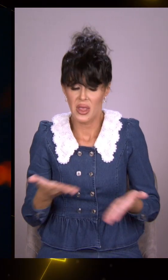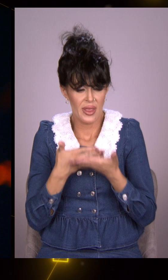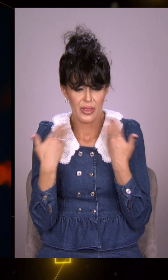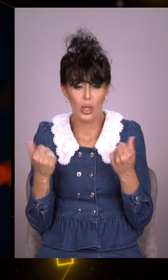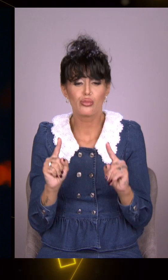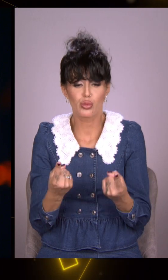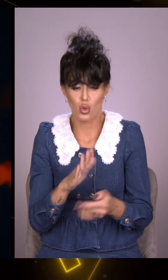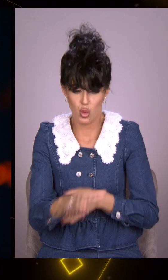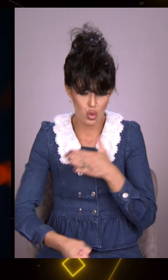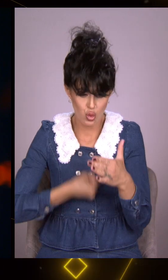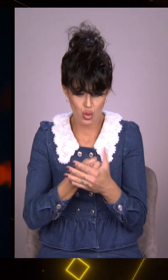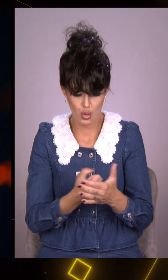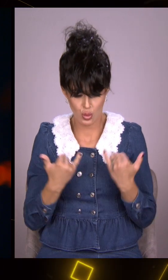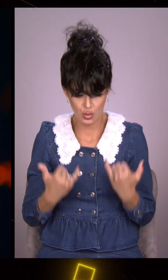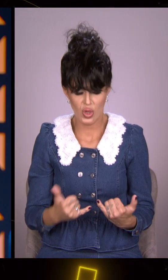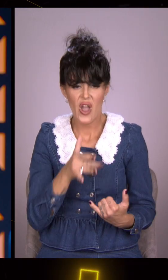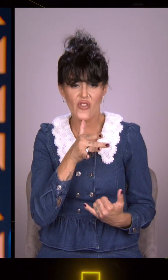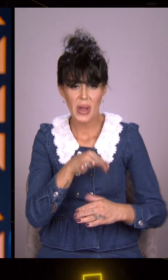не знайшли тіло.